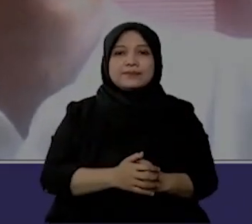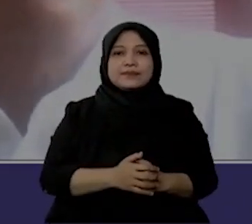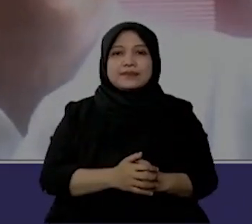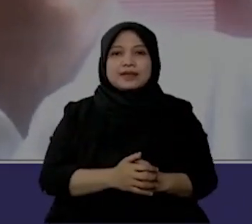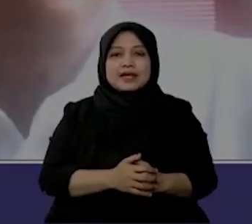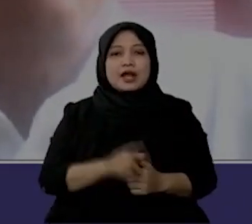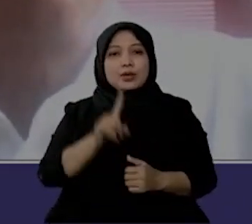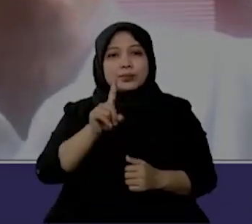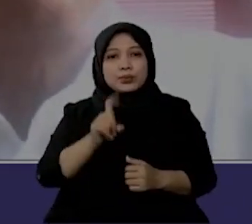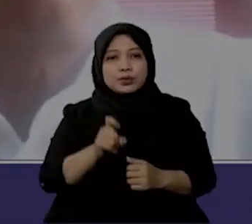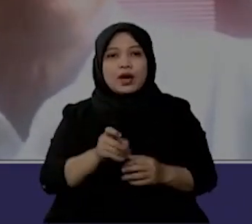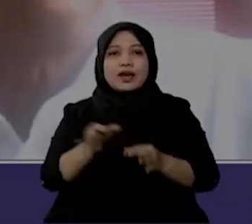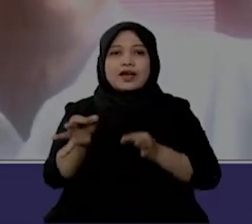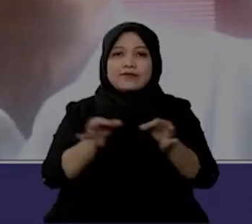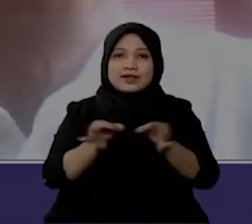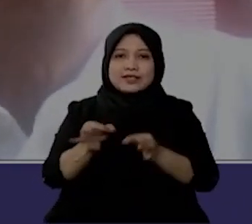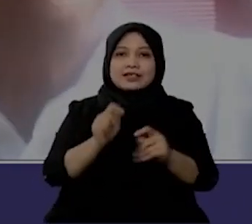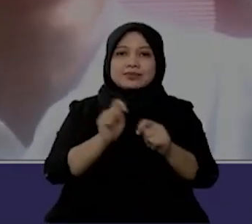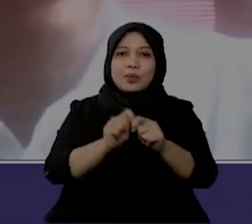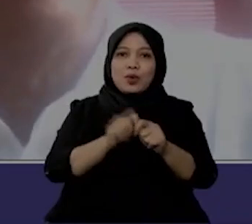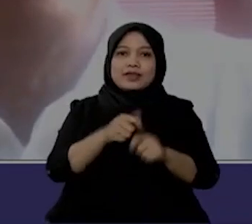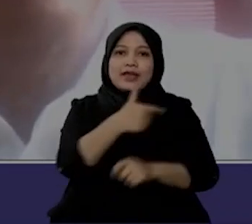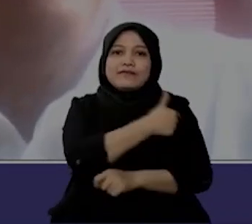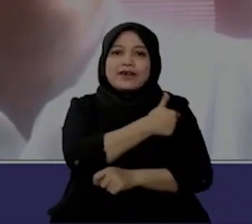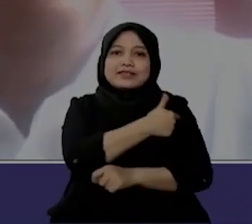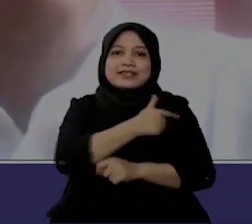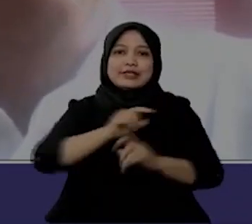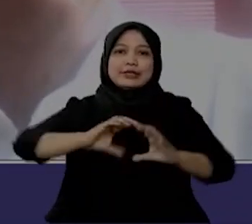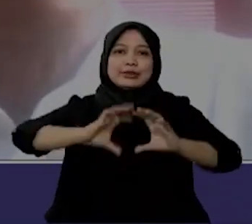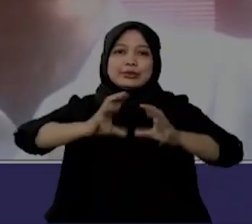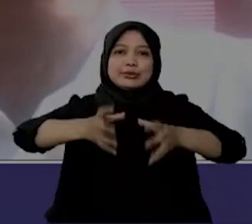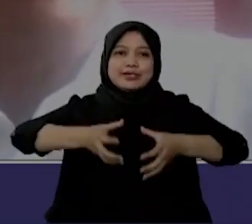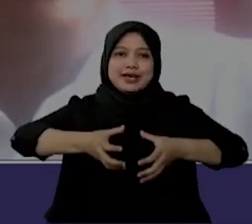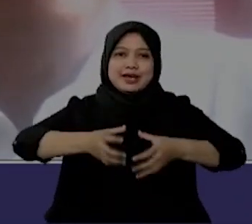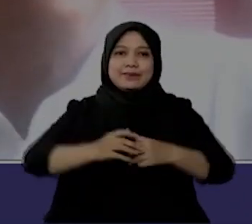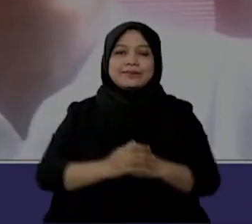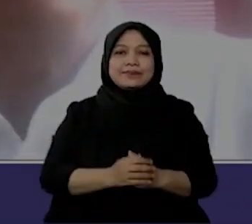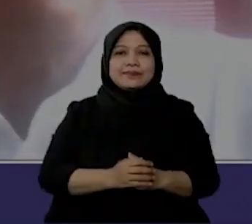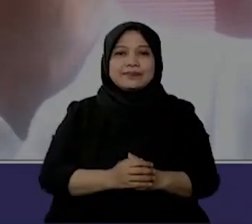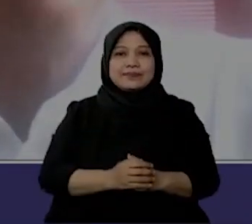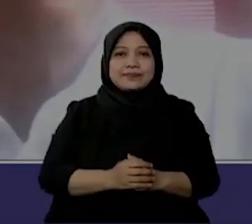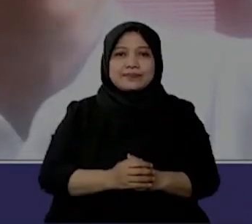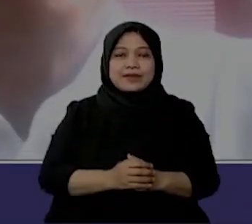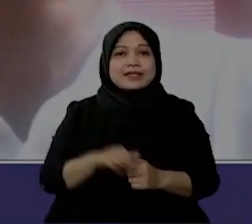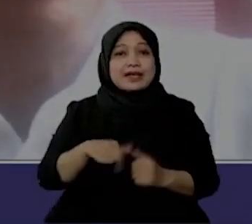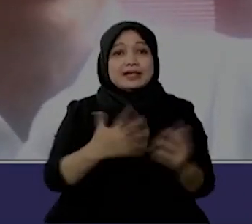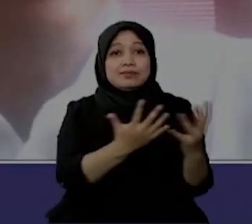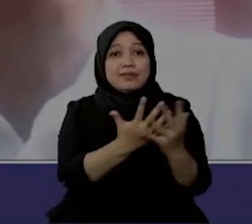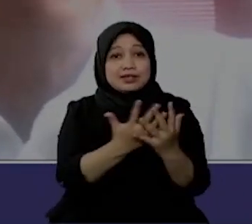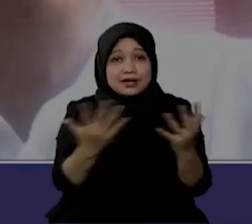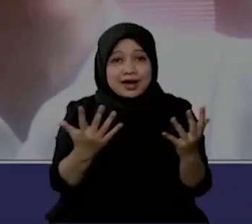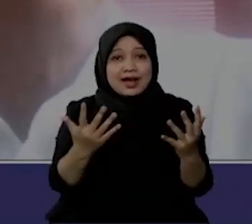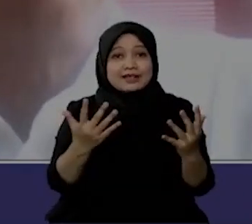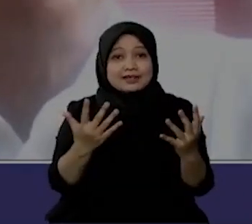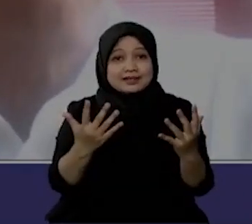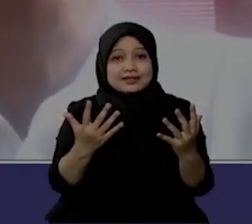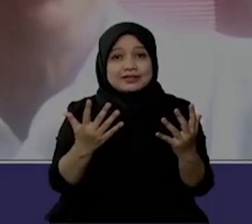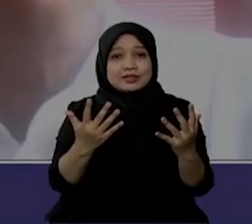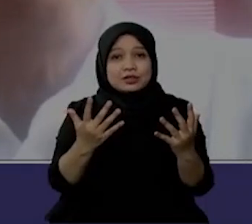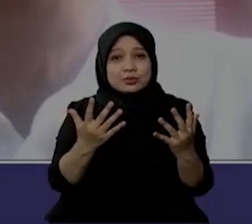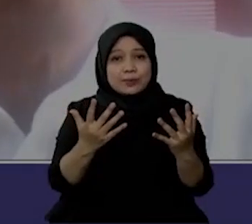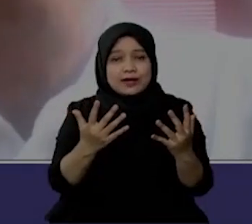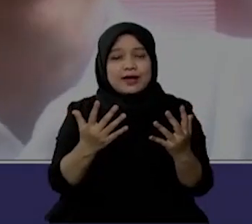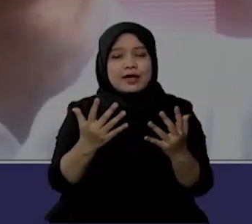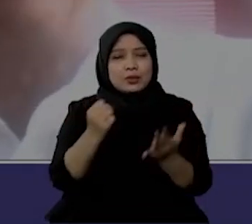fasilitas riset dan produksi vaksin kelas dunia. Ya. Untuk masyarakat, kita punya kewajiban agar virus tidak mempunyai